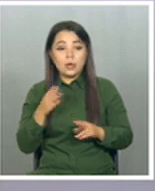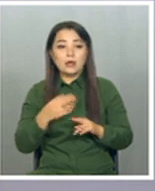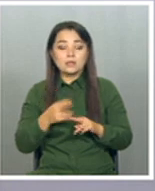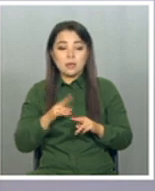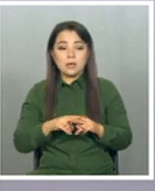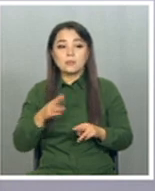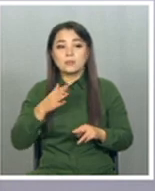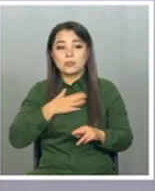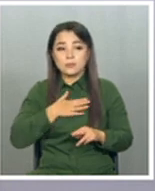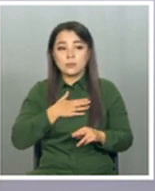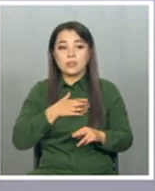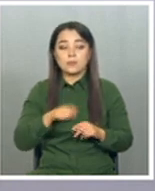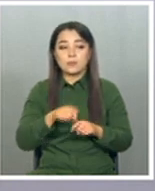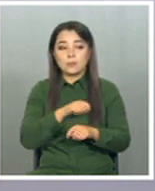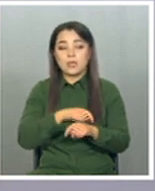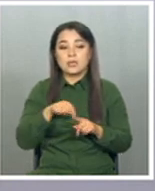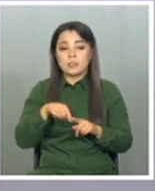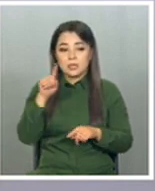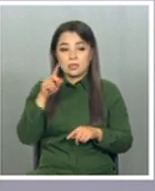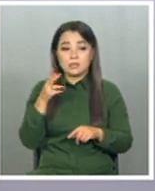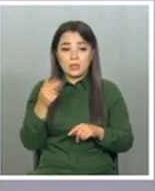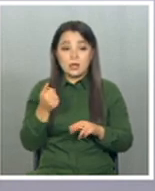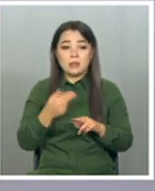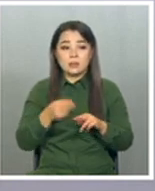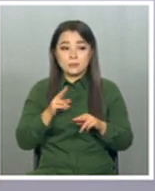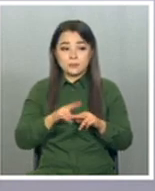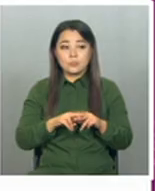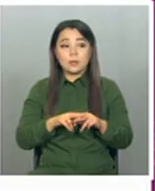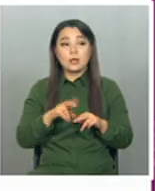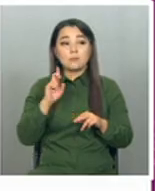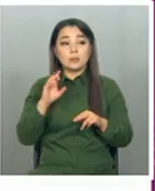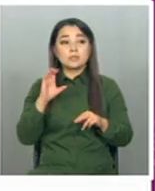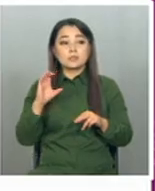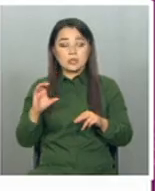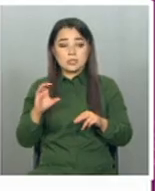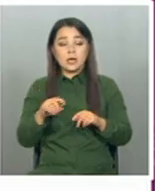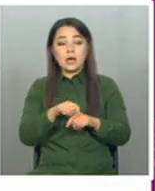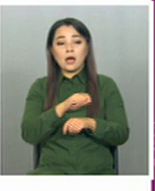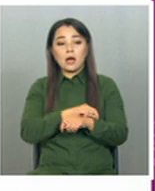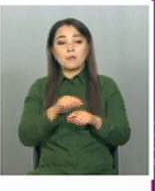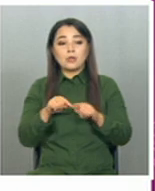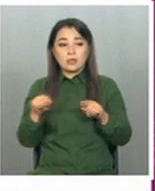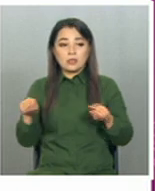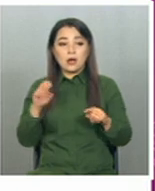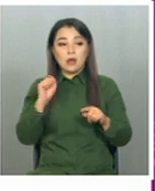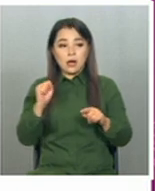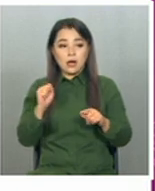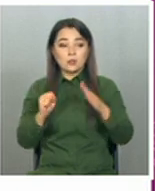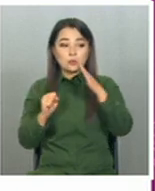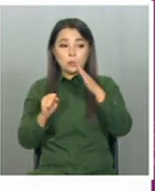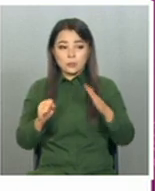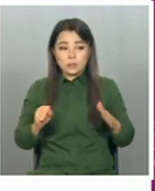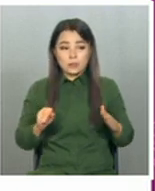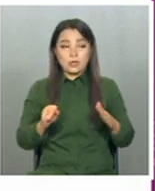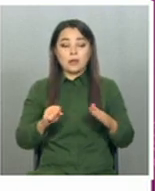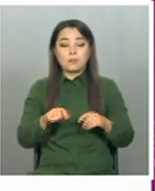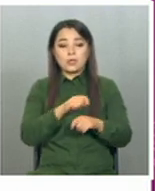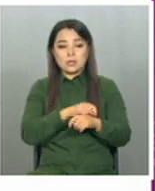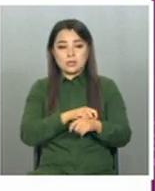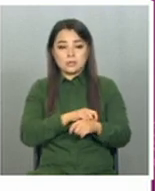бұл бізде биіктік болады. Солай ғой, яғни BC қабырғасына А төбесінен түсірілген